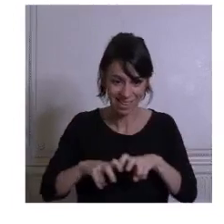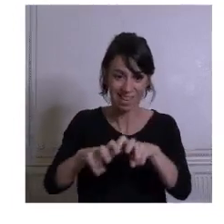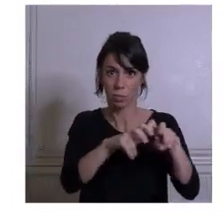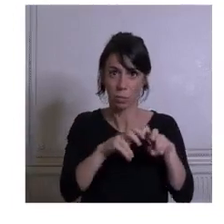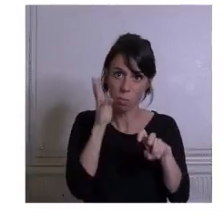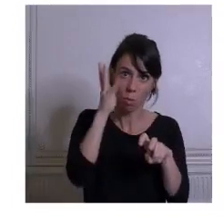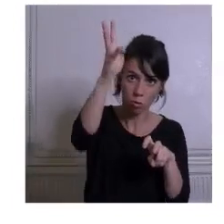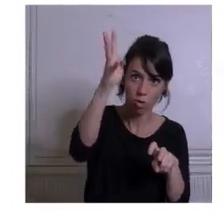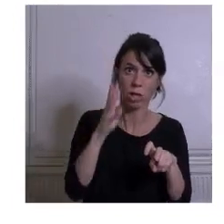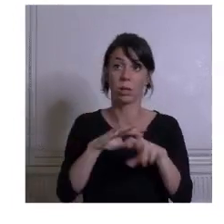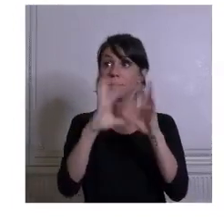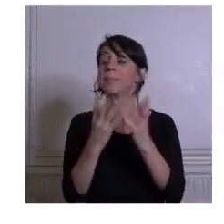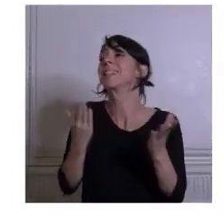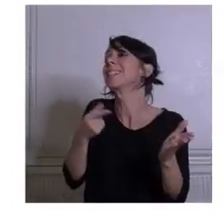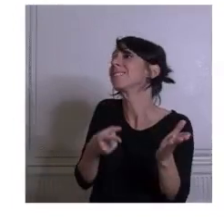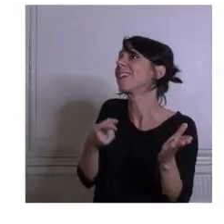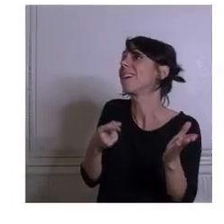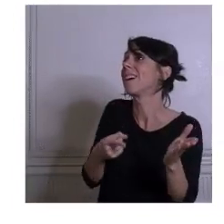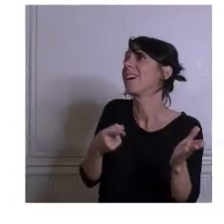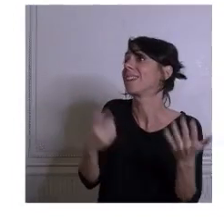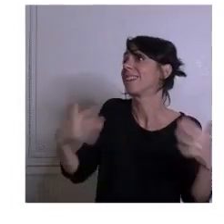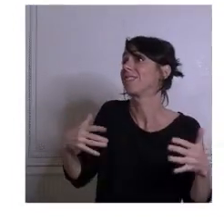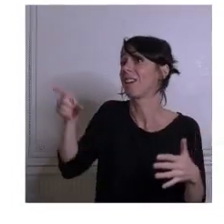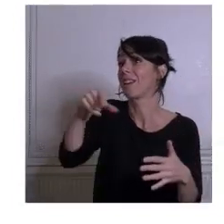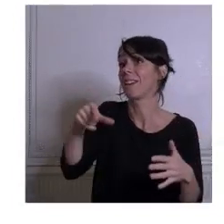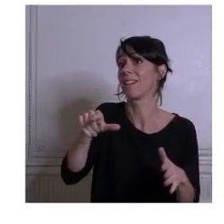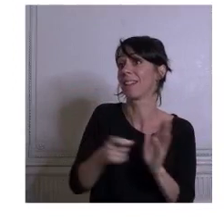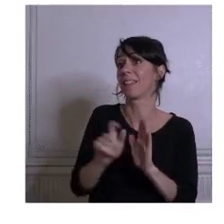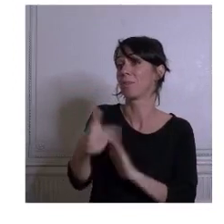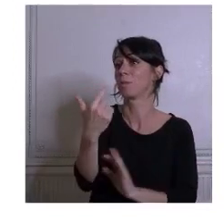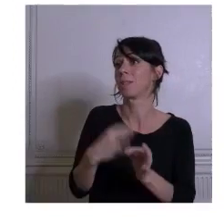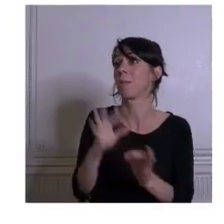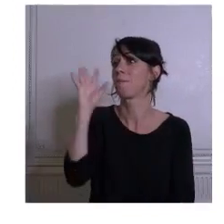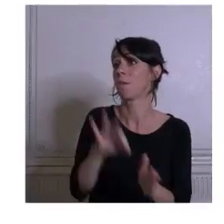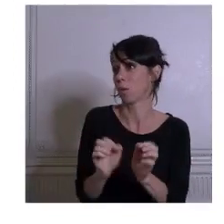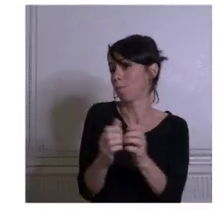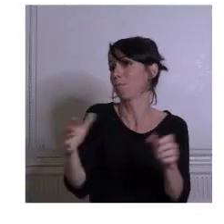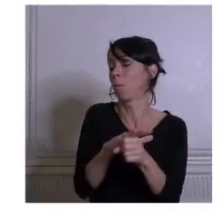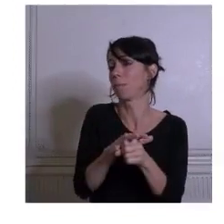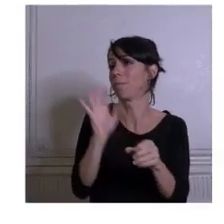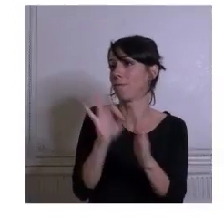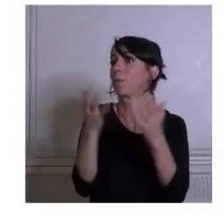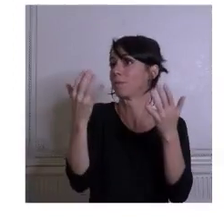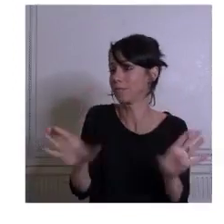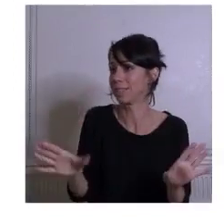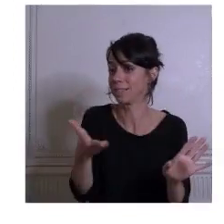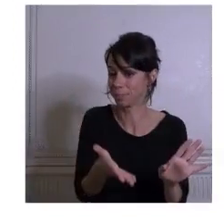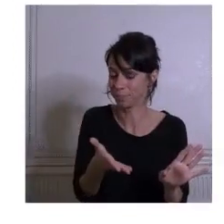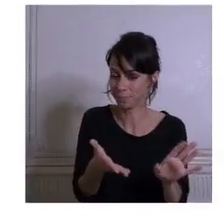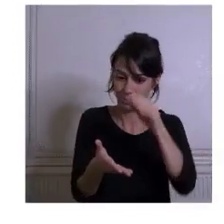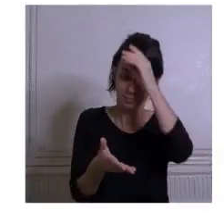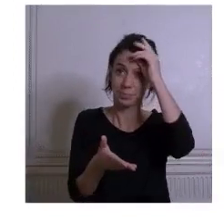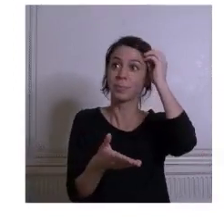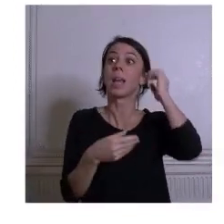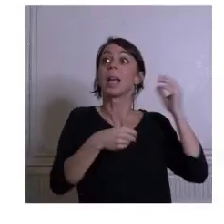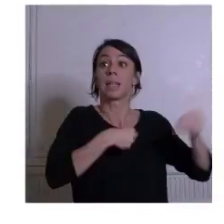Et donc, vous avez tout un tas de choses. Et il doit manquer, donc, s'il vous plaît, le nom pour la commission Acapulco, ou Acapulco, comme vous voulez. Donc, c'est pour vous aussi.